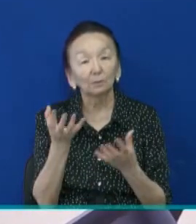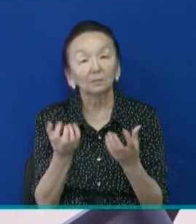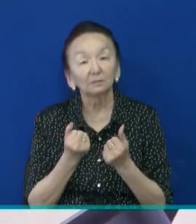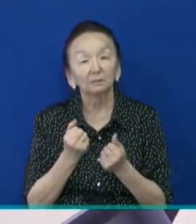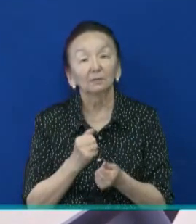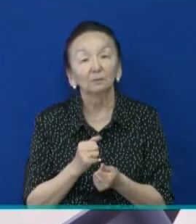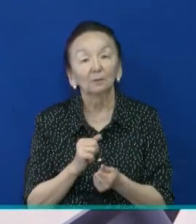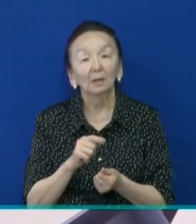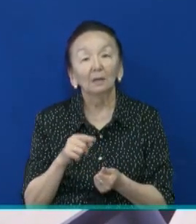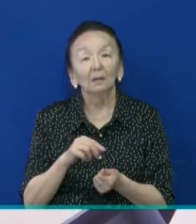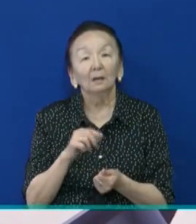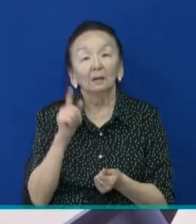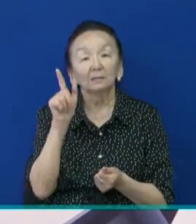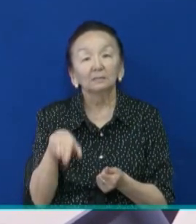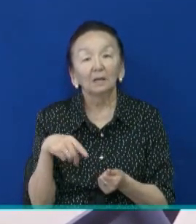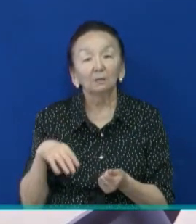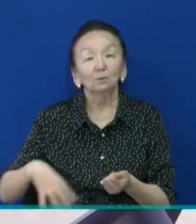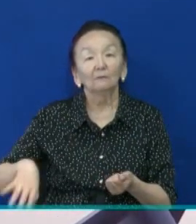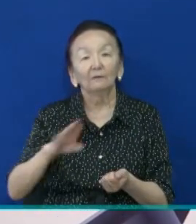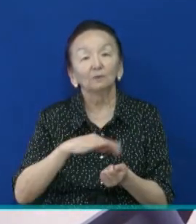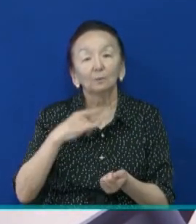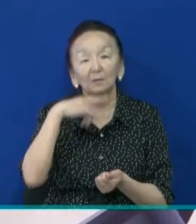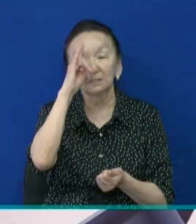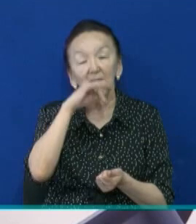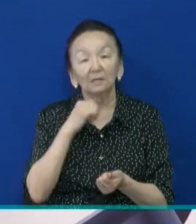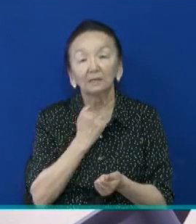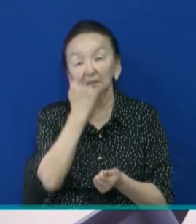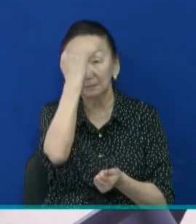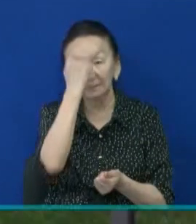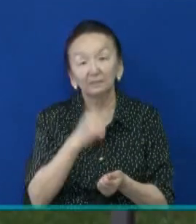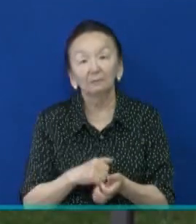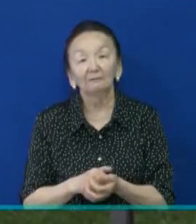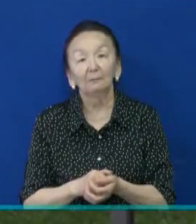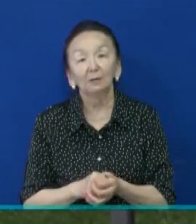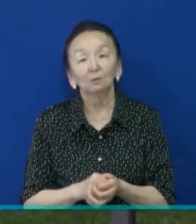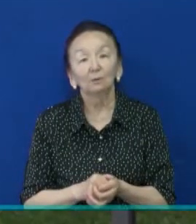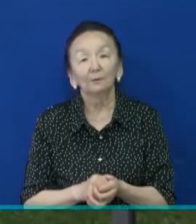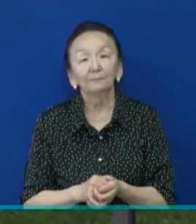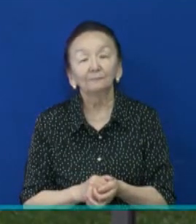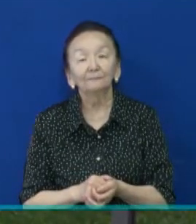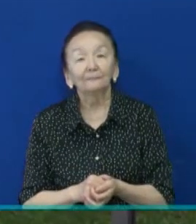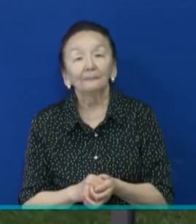университет, известный во всем Казахстане. Поэтому я благодарю вас за это и склоняю перед вами голову.